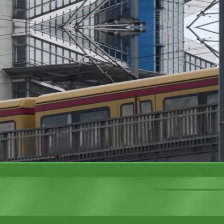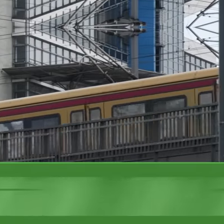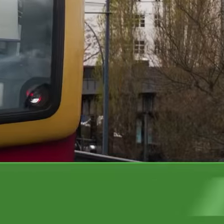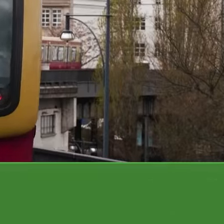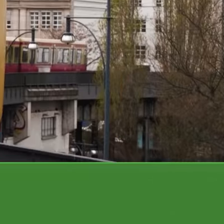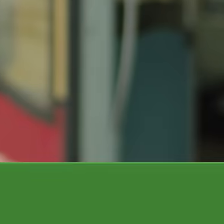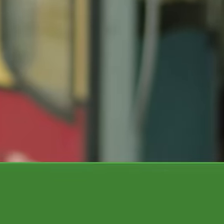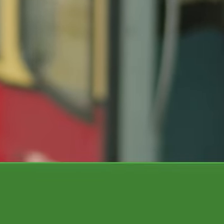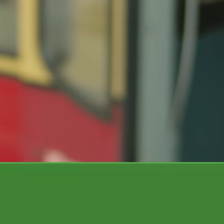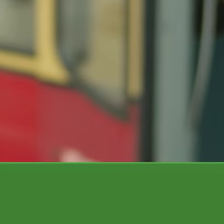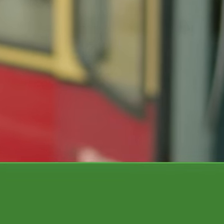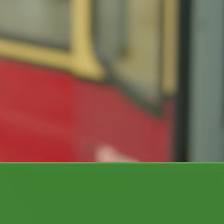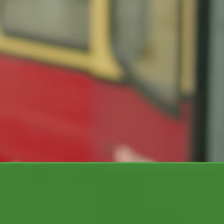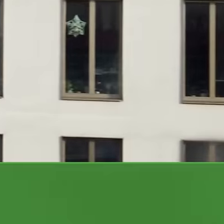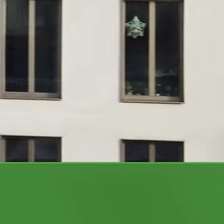Nächste Station.